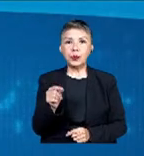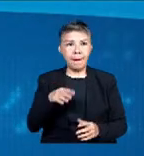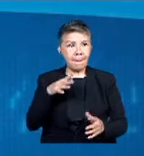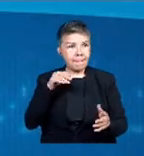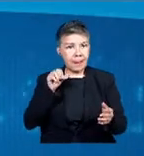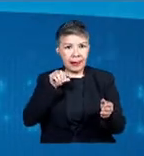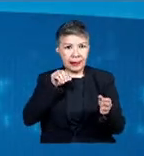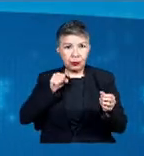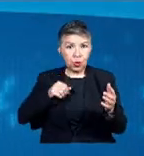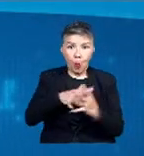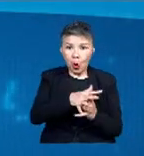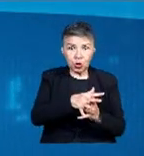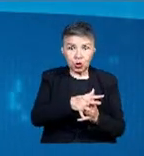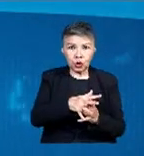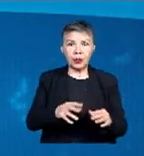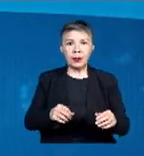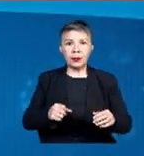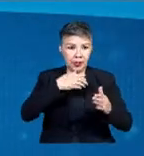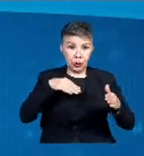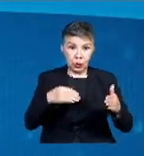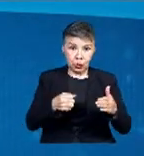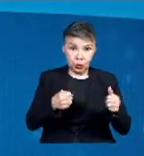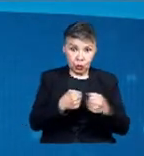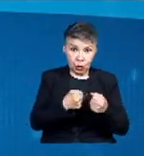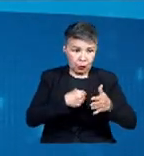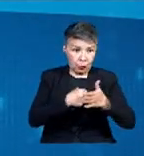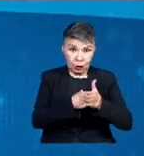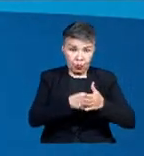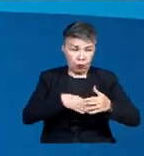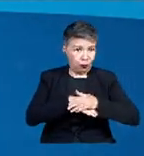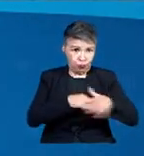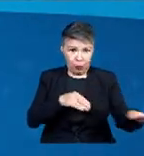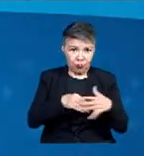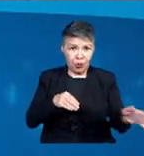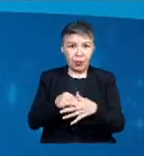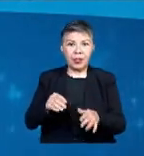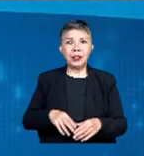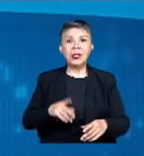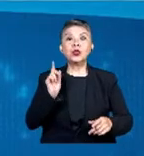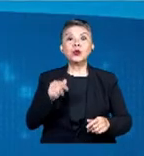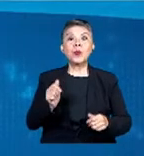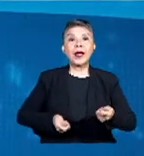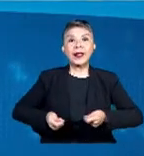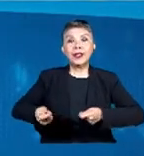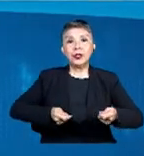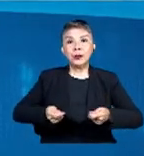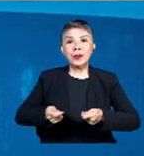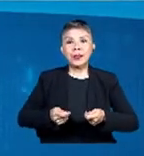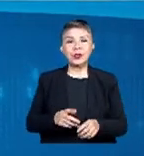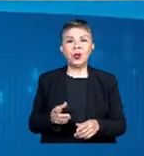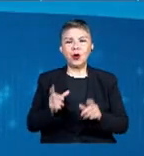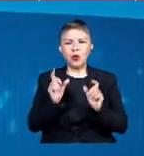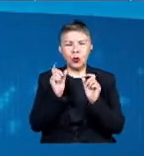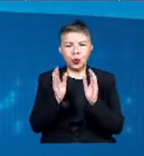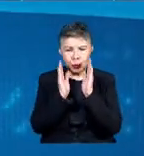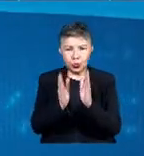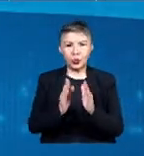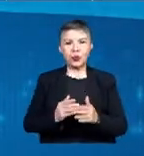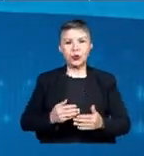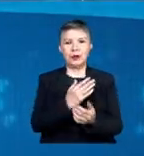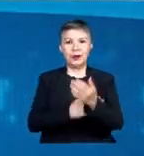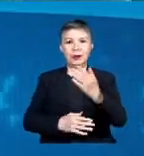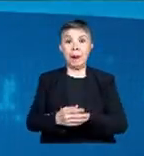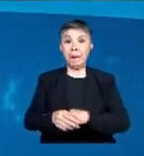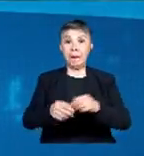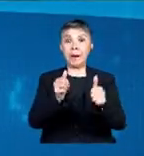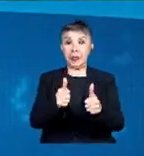menembus tantangan yang sulit untuk mengimplementasikan dari setiap kebijakan-kebijakan pemerintah.